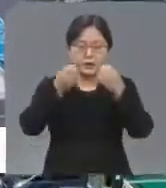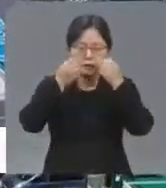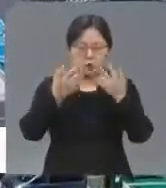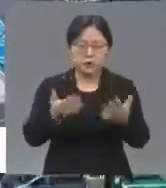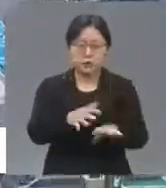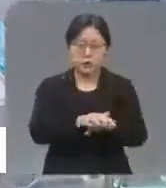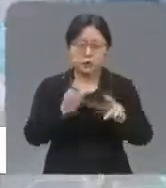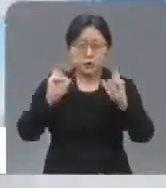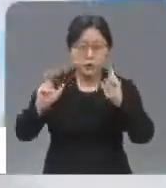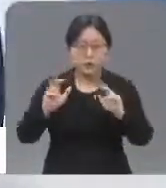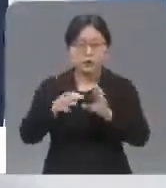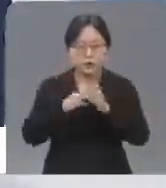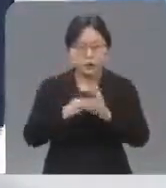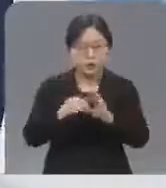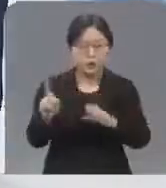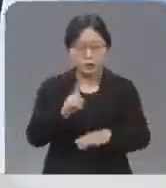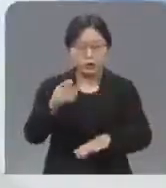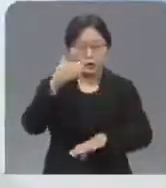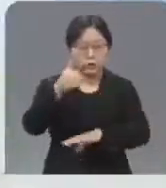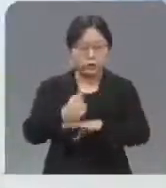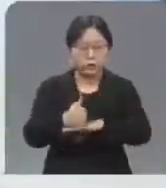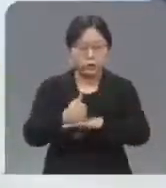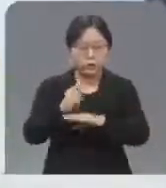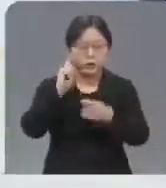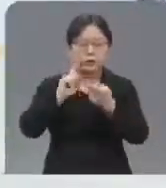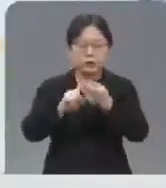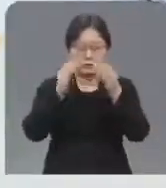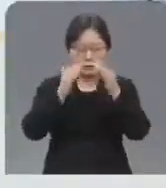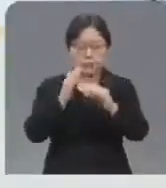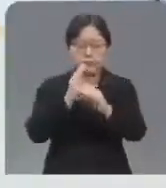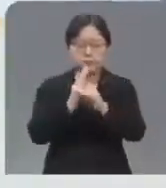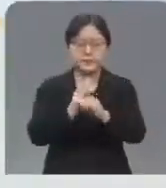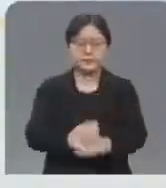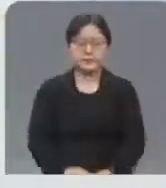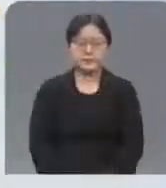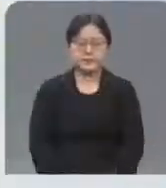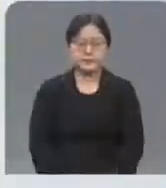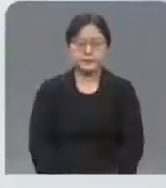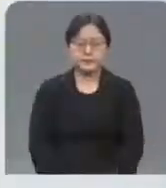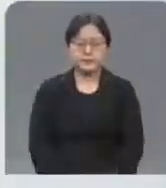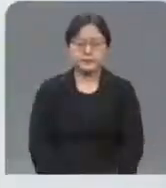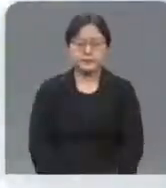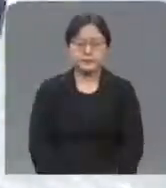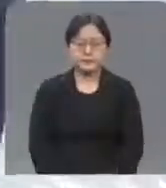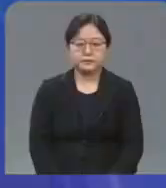노사 관계 정립에 어떤 성적표를 보여줄지 주목됩니다. KBS 뉴스 최송현입니다.